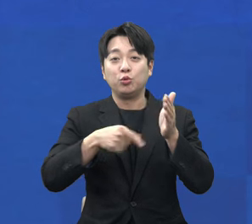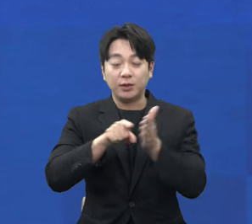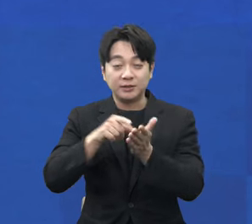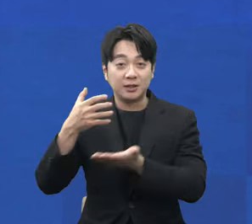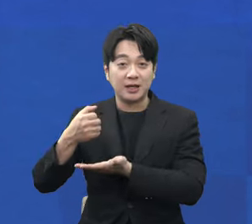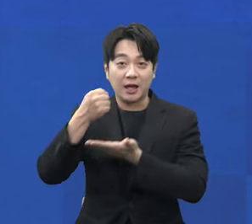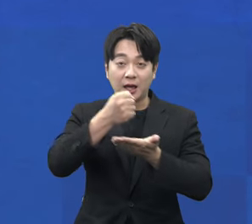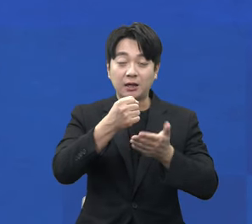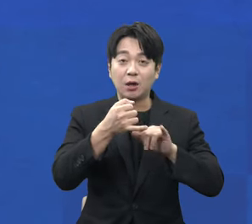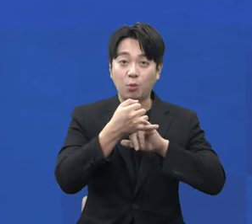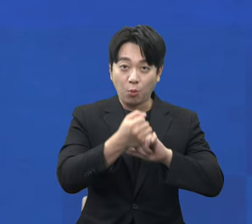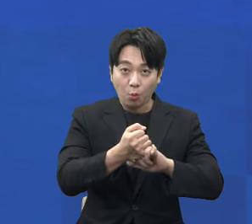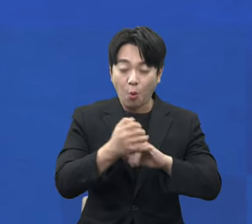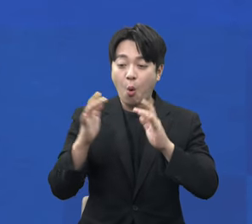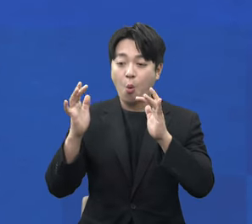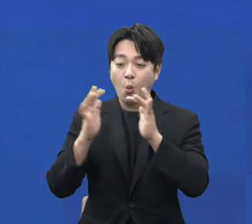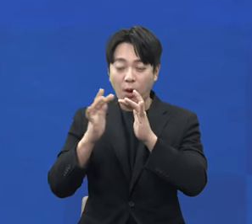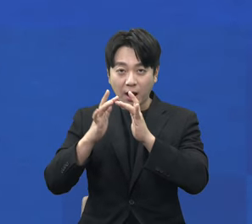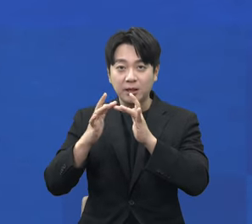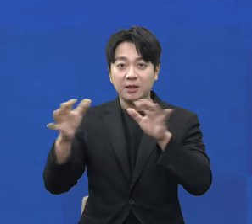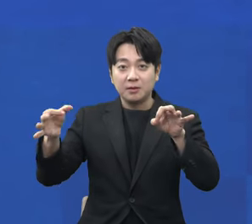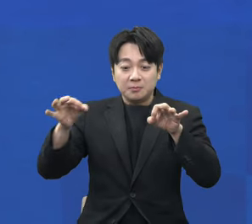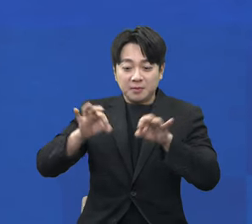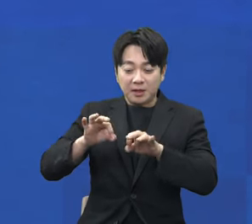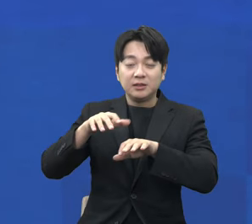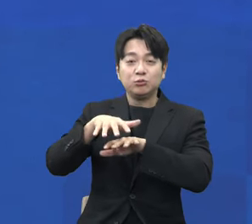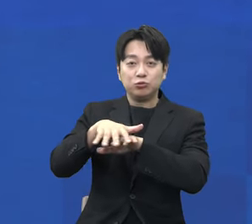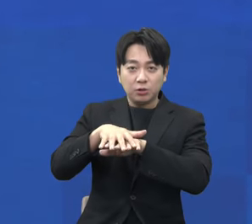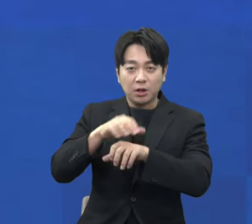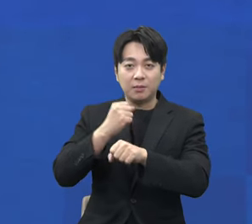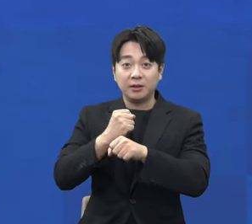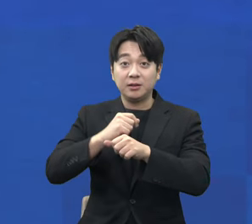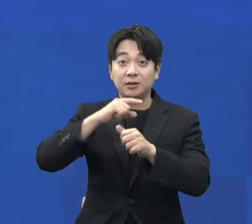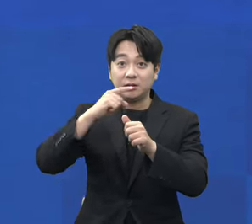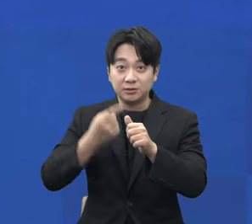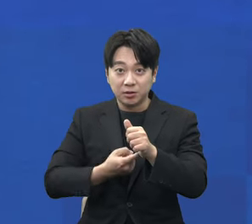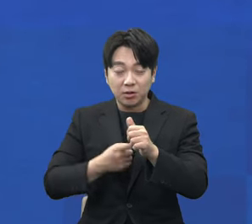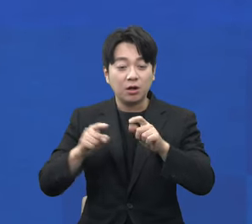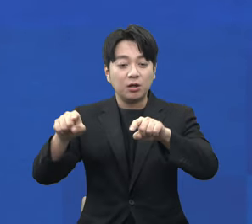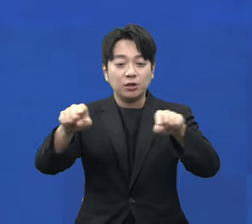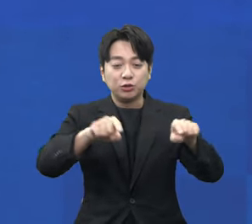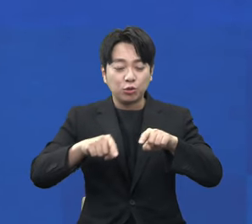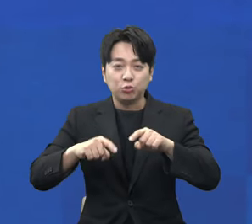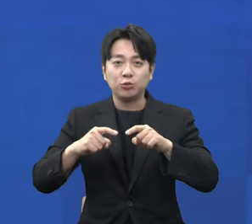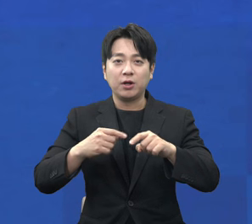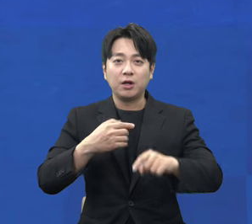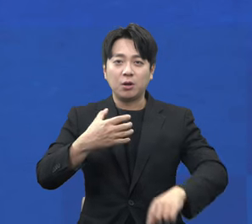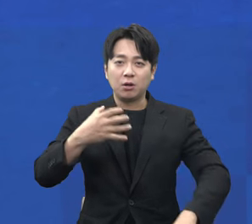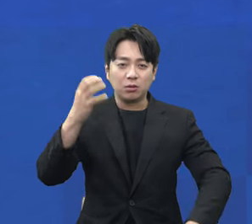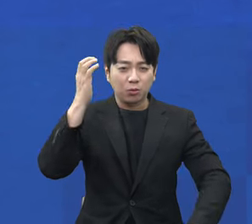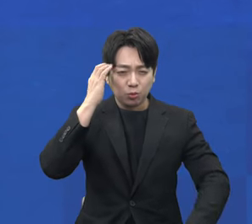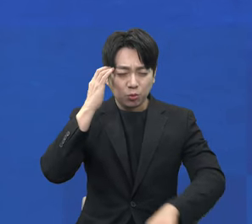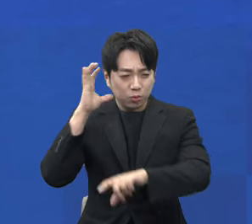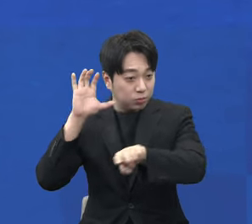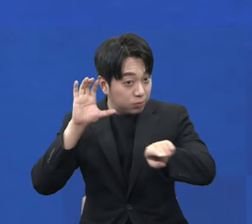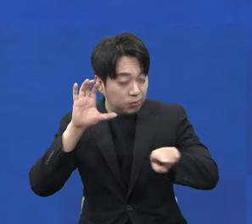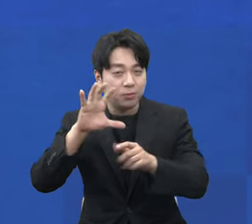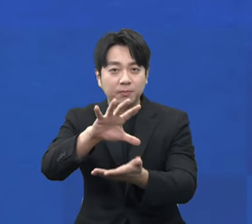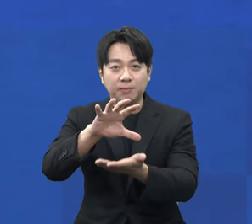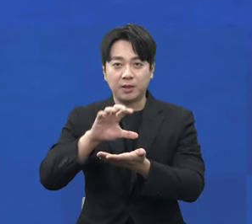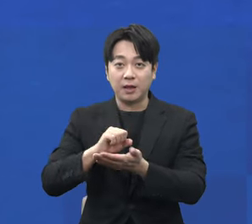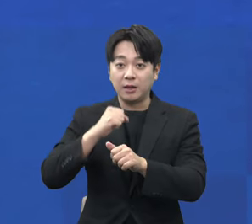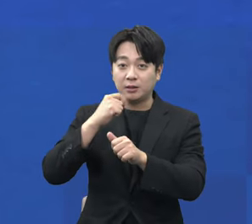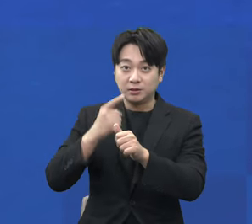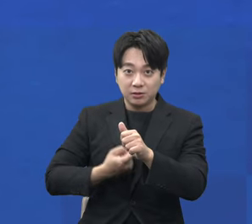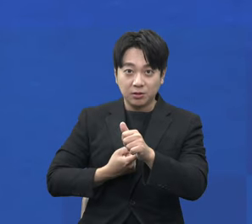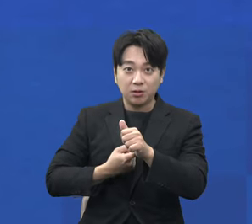플랫폼을 구축하여 지역별 고충을 나누고 교류, 정책 워크숍 개최 등을 통해 중앙과 지방